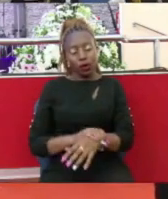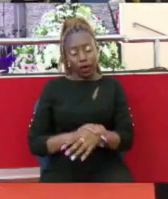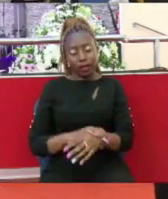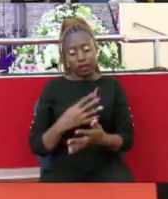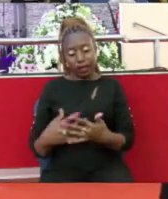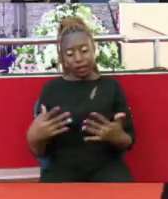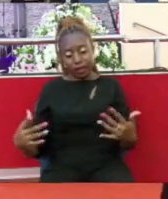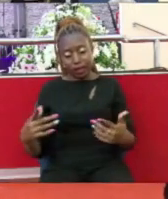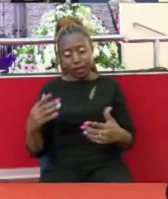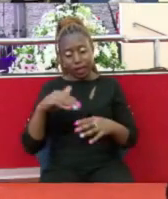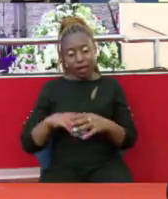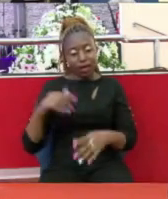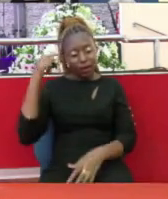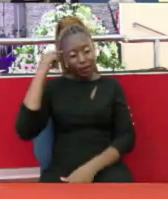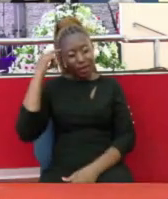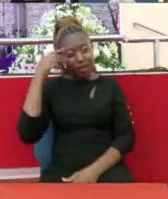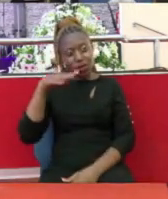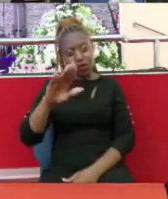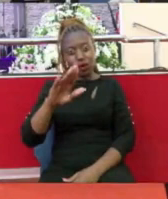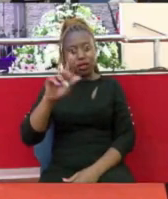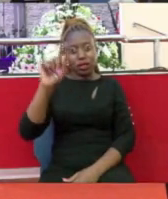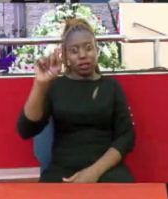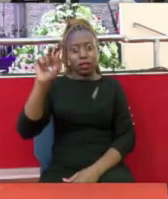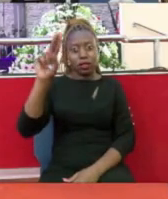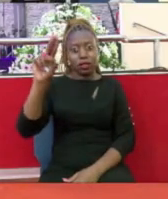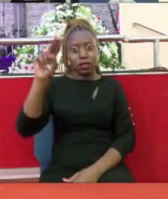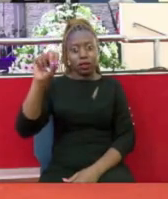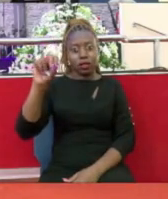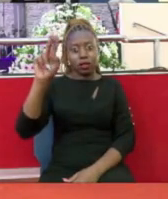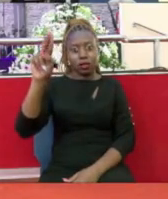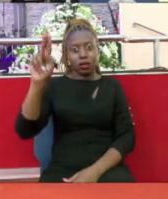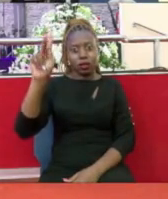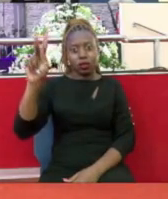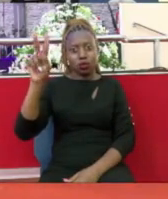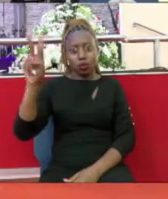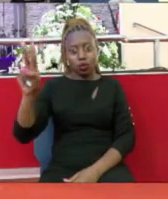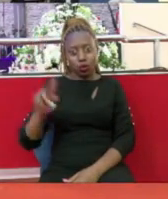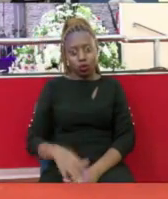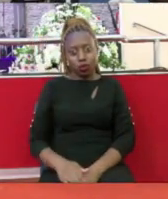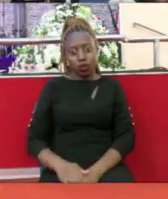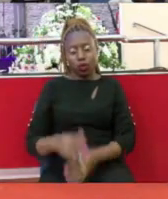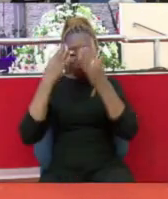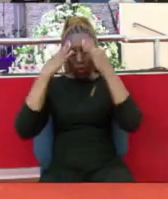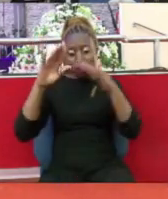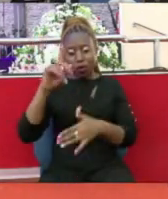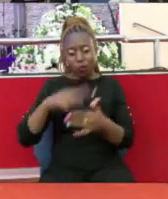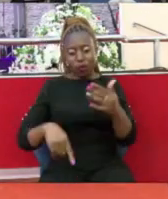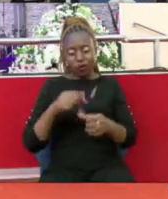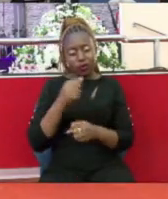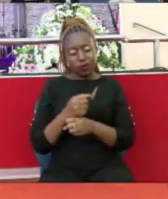Wakati unapata ile tunuku inakuwa na kunakuwa na vurugu katika maisha yako. Because you don't know what to do. Kwa sababu hujui ufanye nini.